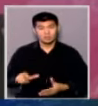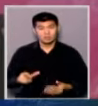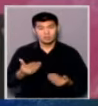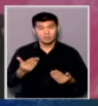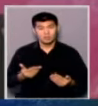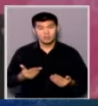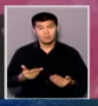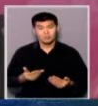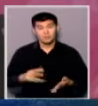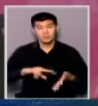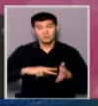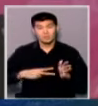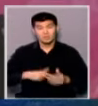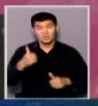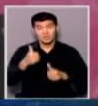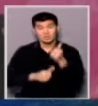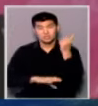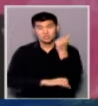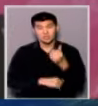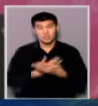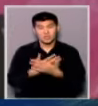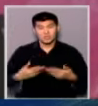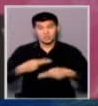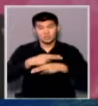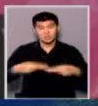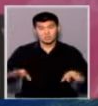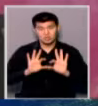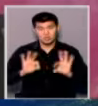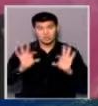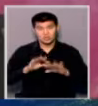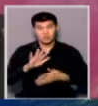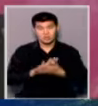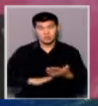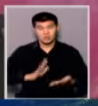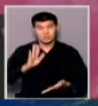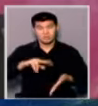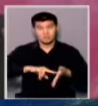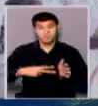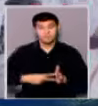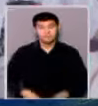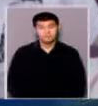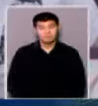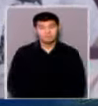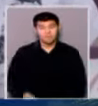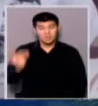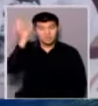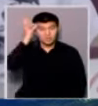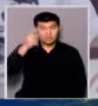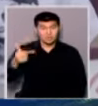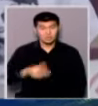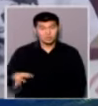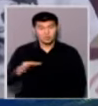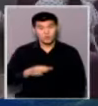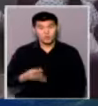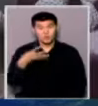бұл жоба жыл аяғына дейін әртүрлі тақырыптарда өз жалғасын табады деп жоспарлануда. Еске салайық, Атырау